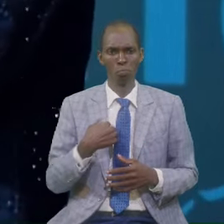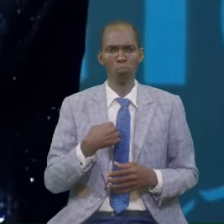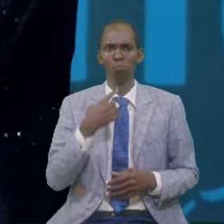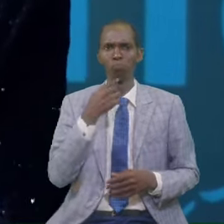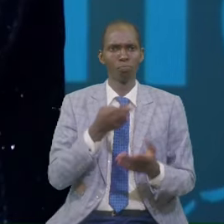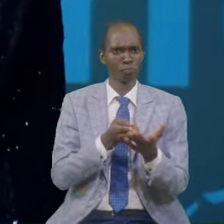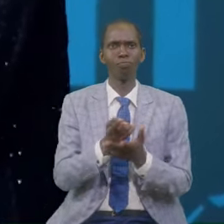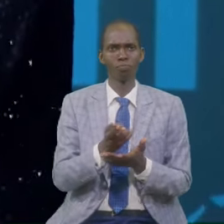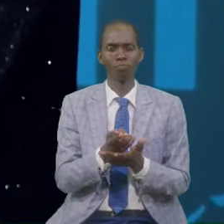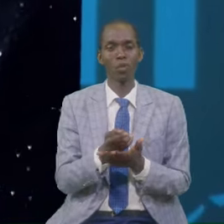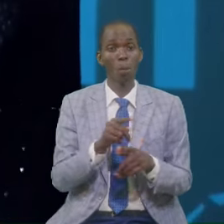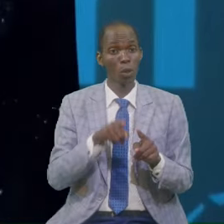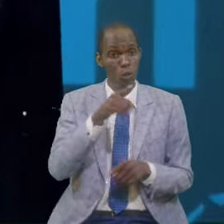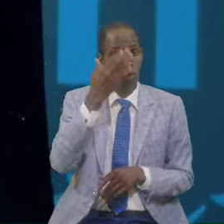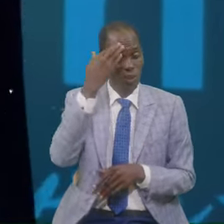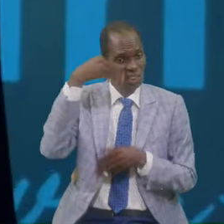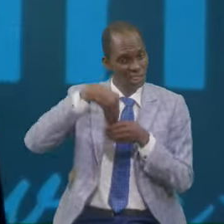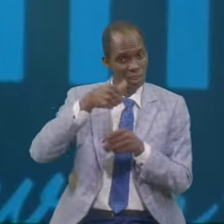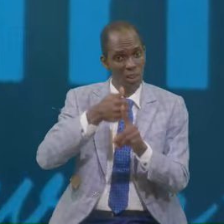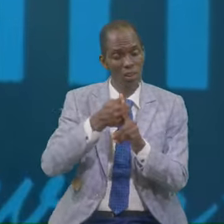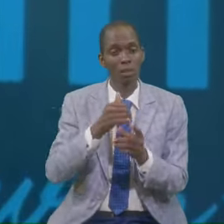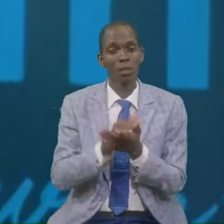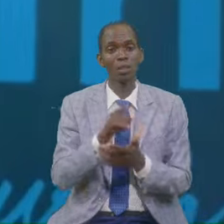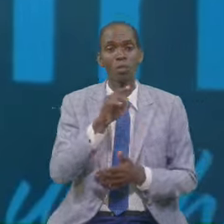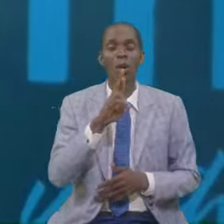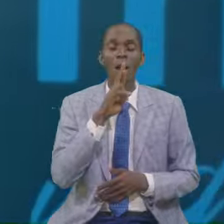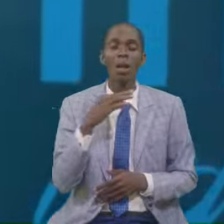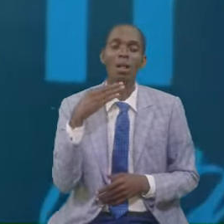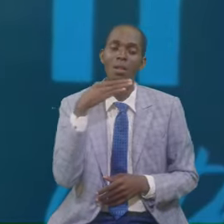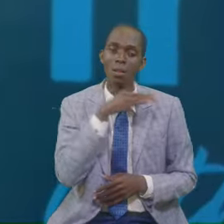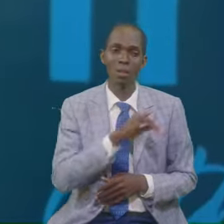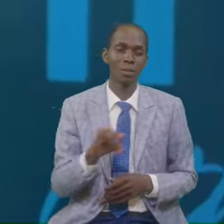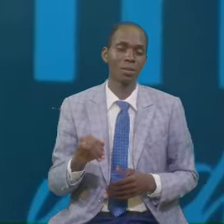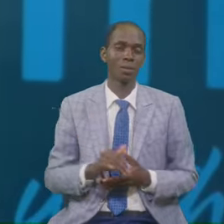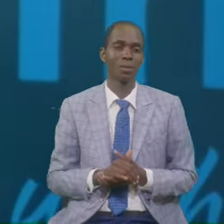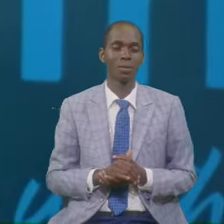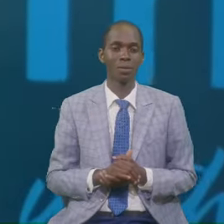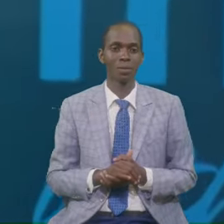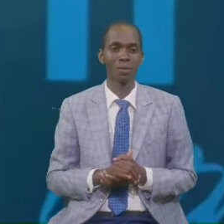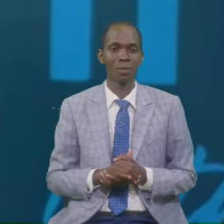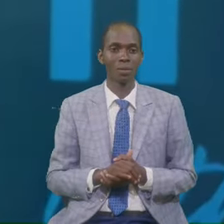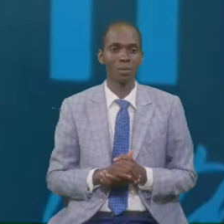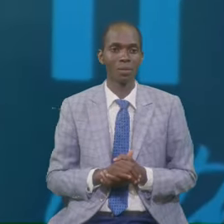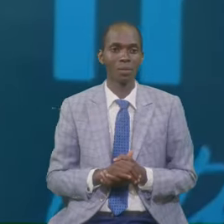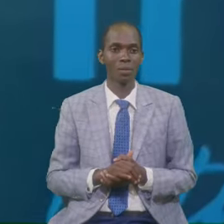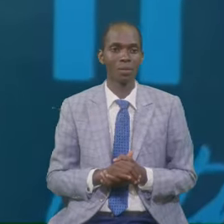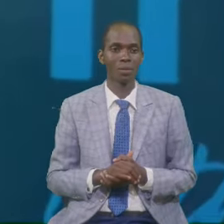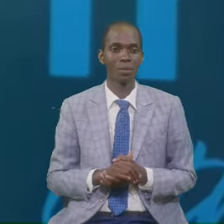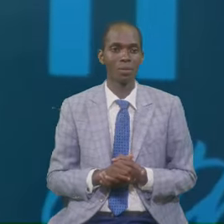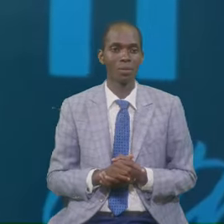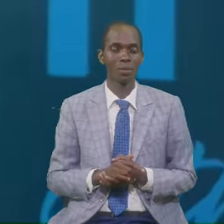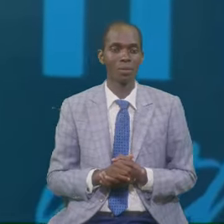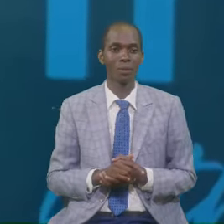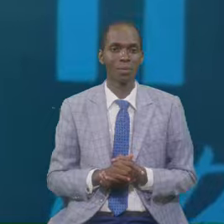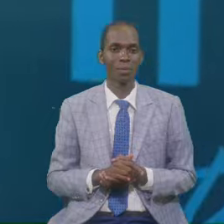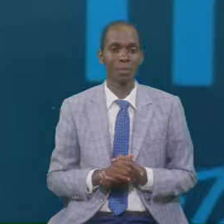you know you're lying. మీరు సత్యం చెప్తే ఆలకించాలని కోరుతున్నాను, నవ్వుతూ చెప్తున్నా, అబద్ధాన్ని అబద్ధంగానే చెప్తున్నారు. He has